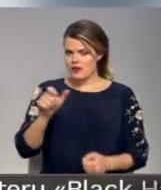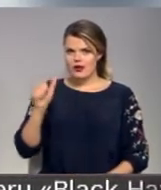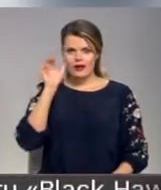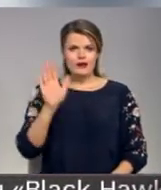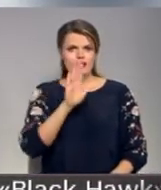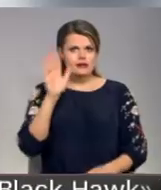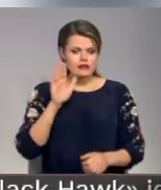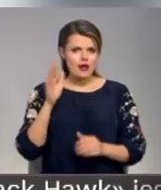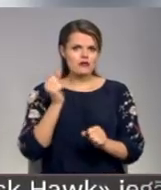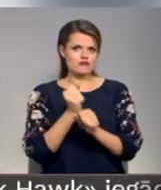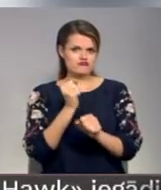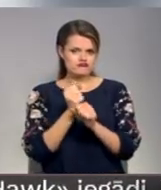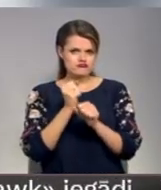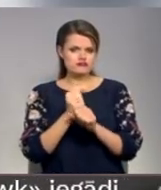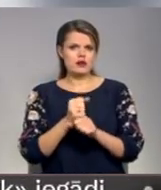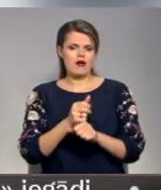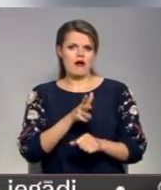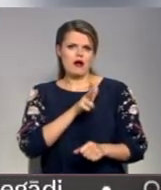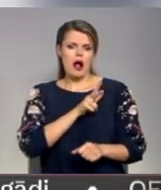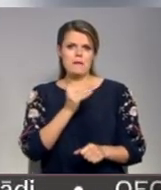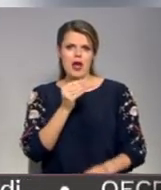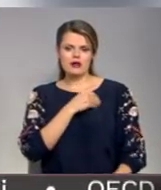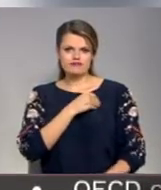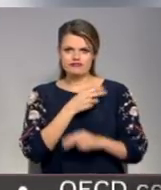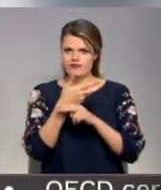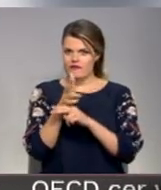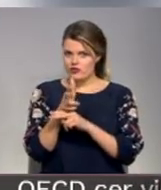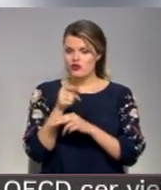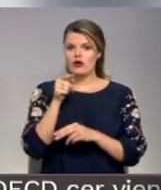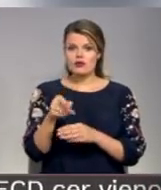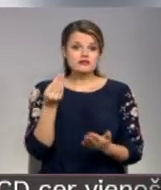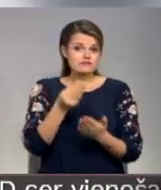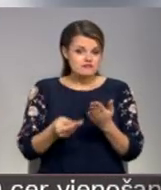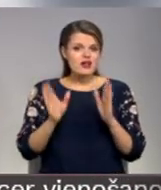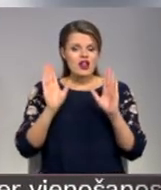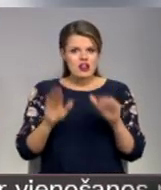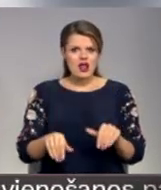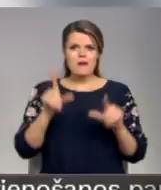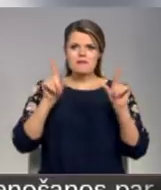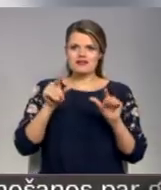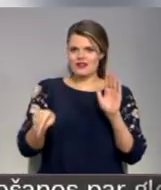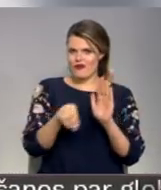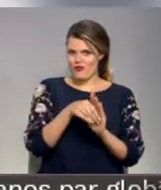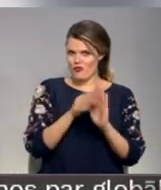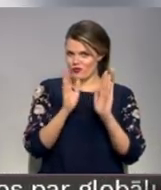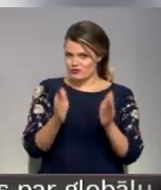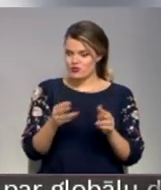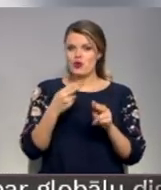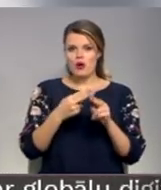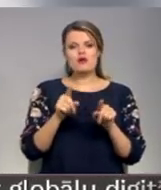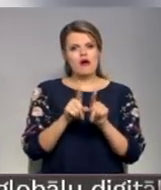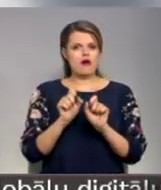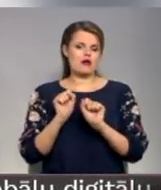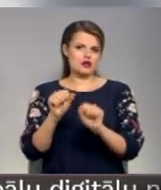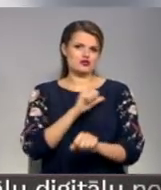darbā izmanto arī pie formas tērpa piestiprināmas videokameras. Tas tika iegādāts, lai mazinātu korupcijas risku un